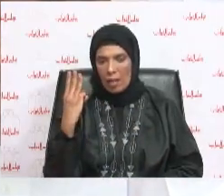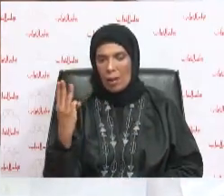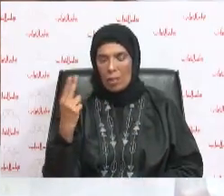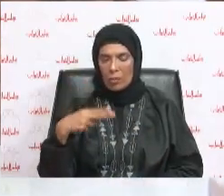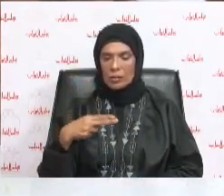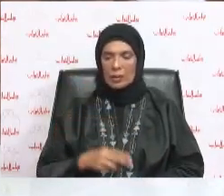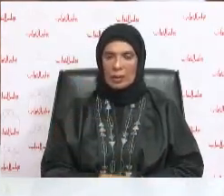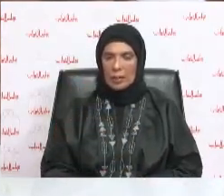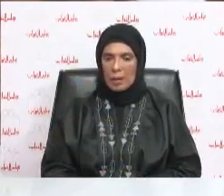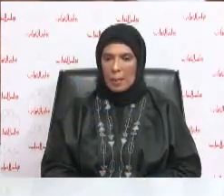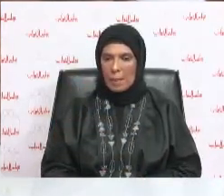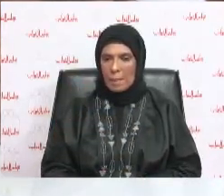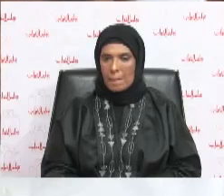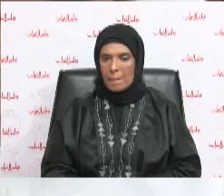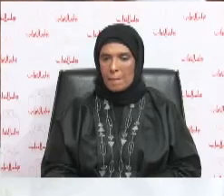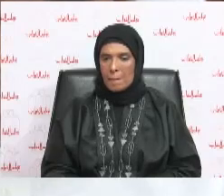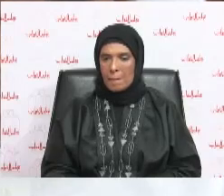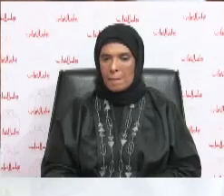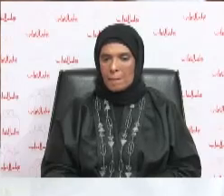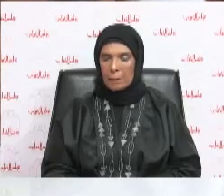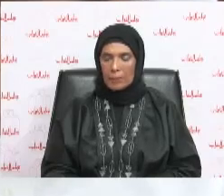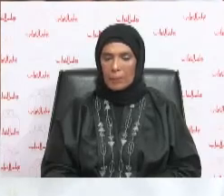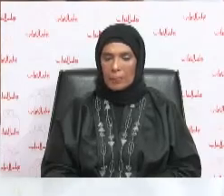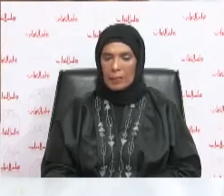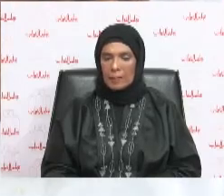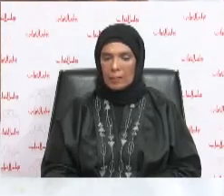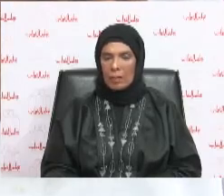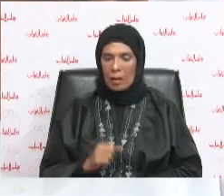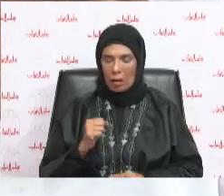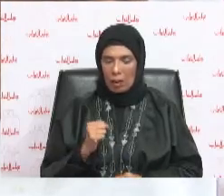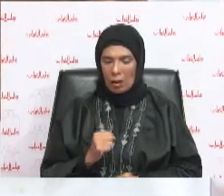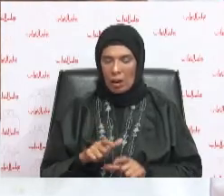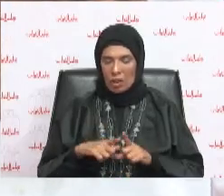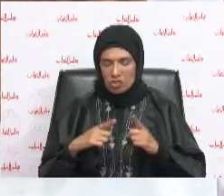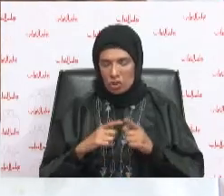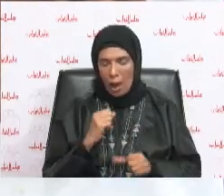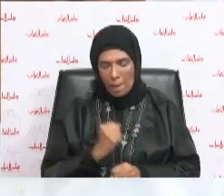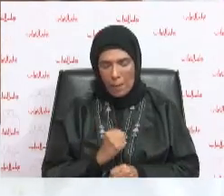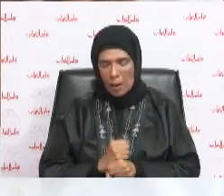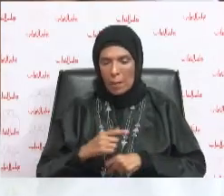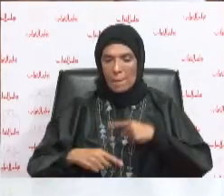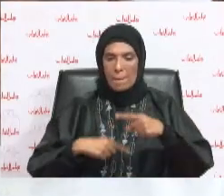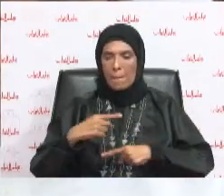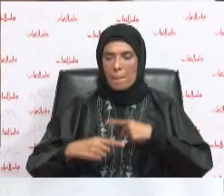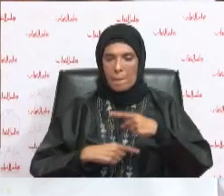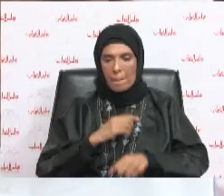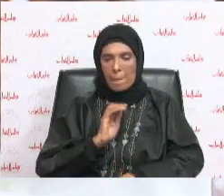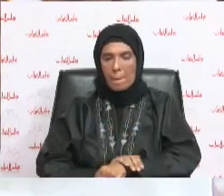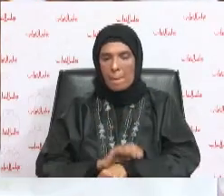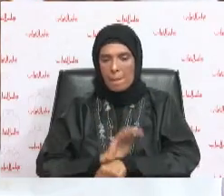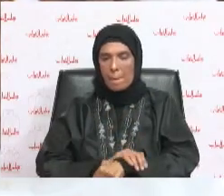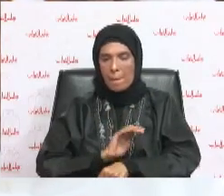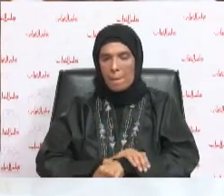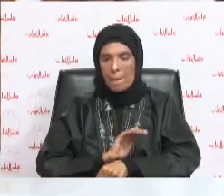7 مارس 2023. ومنذ ذلك الحين بذلت اللجنة جهود كبيرة في